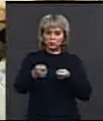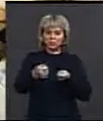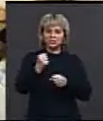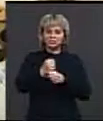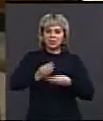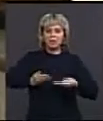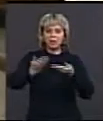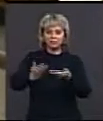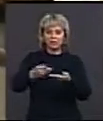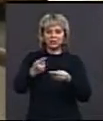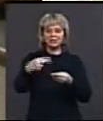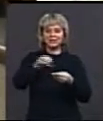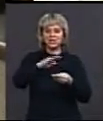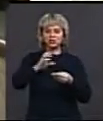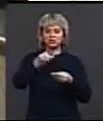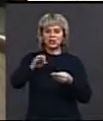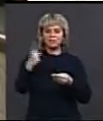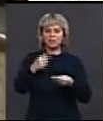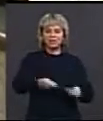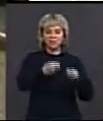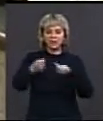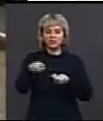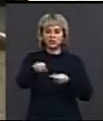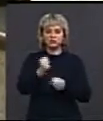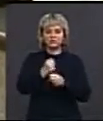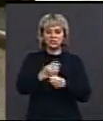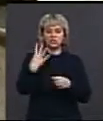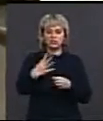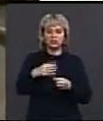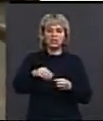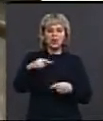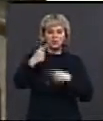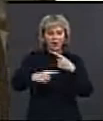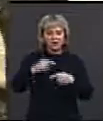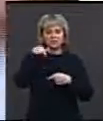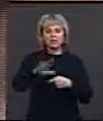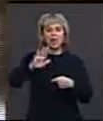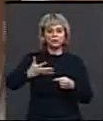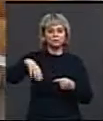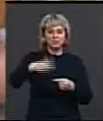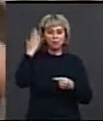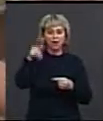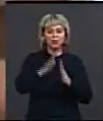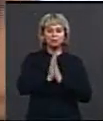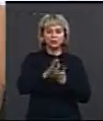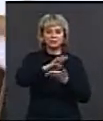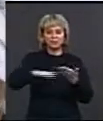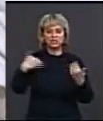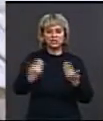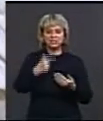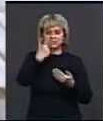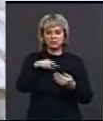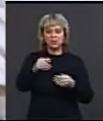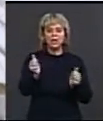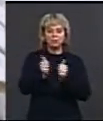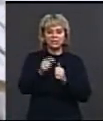делаем подношение. Дэй-джэ, или первое подношение, делают четырем прародителям, а потом всем богам. Просят продления жизни себе